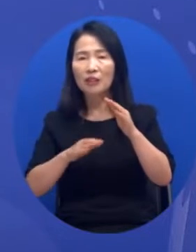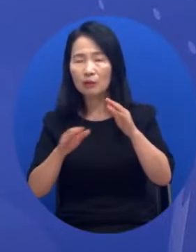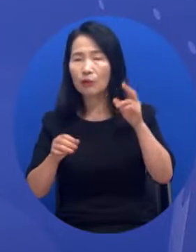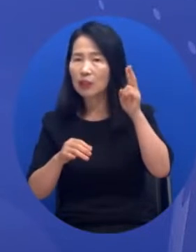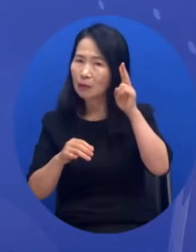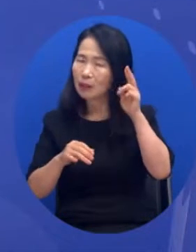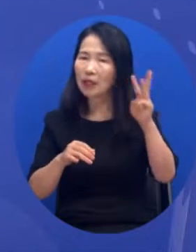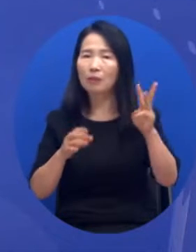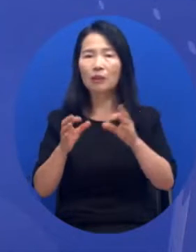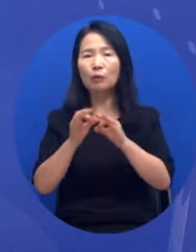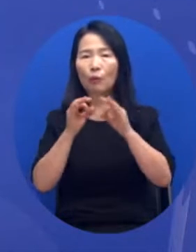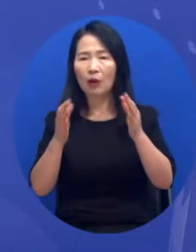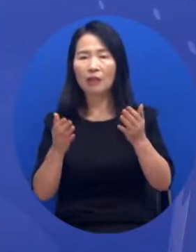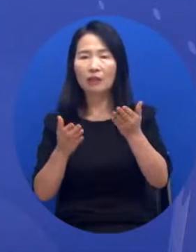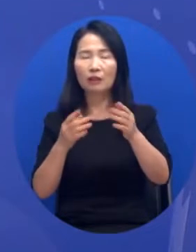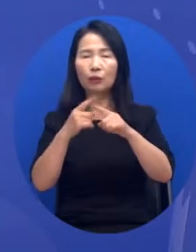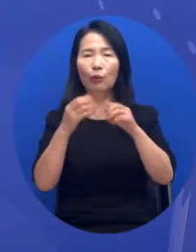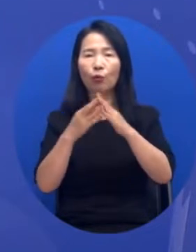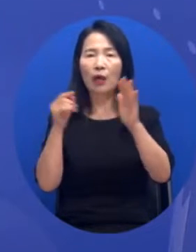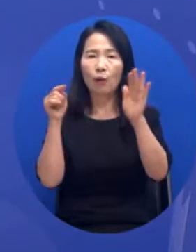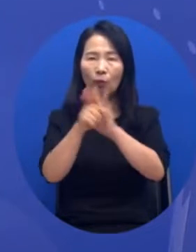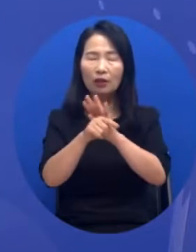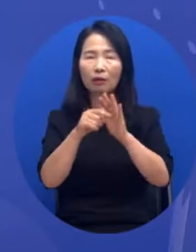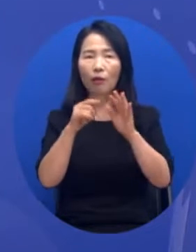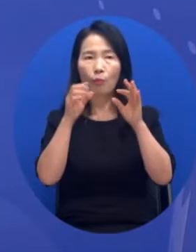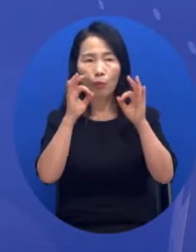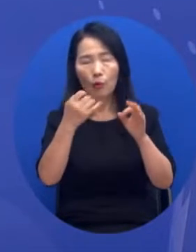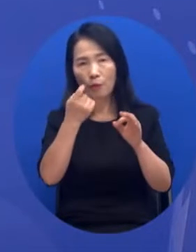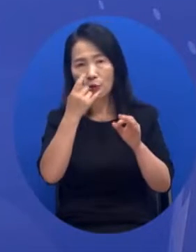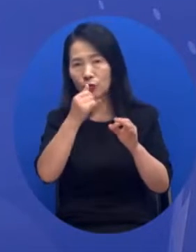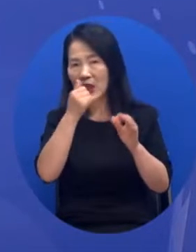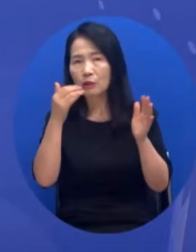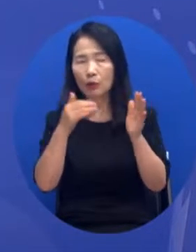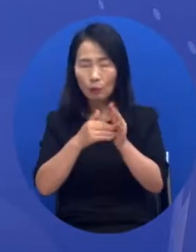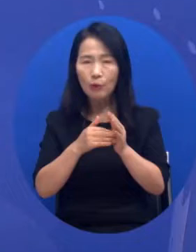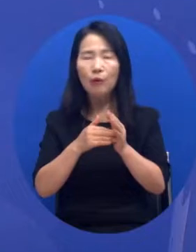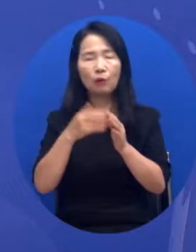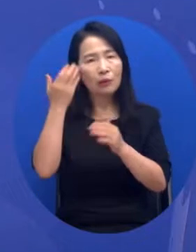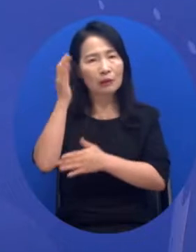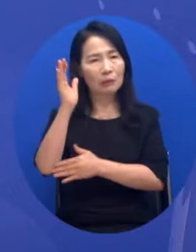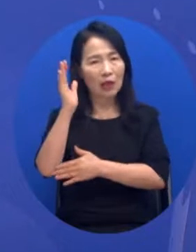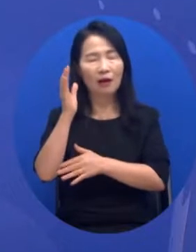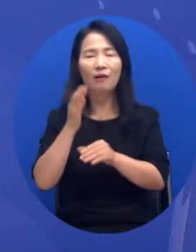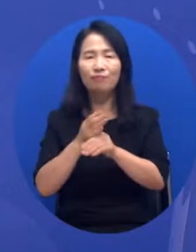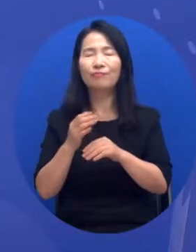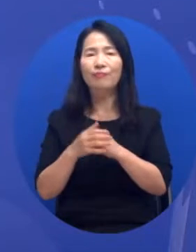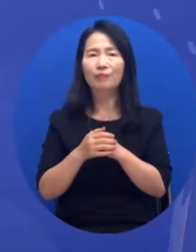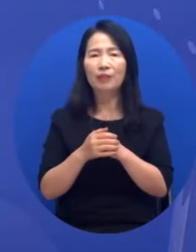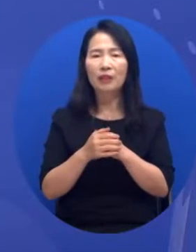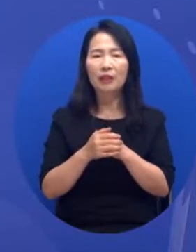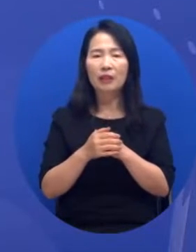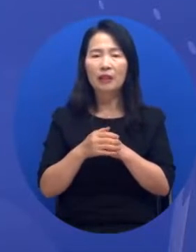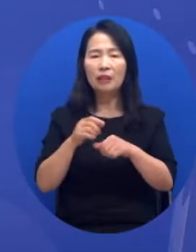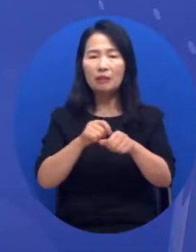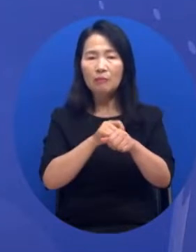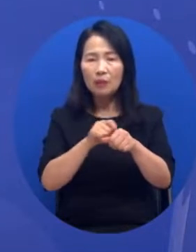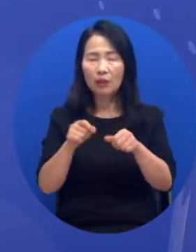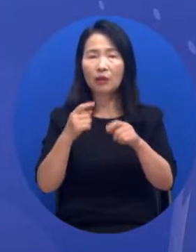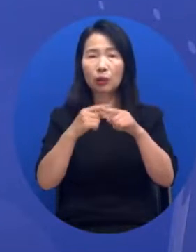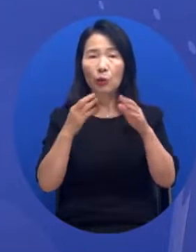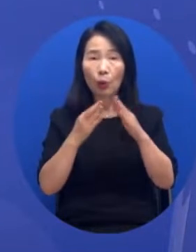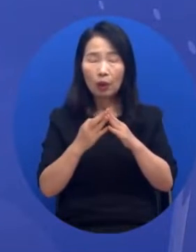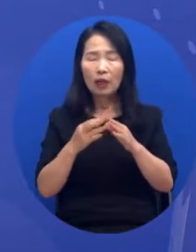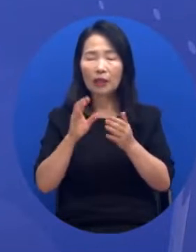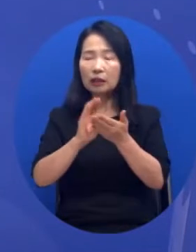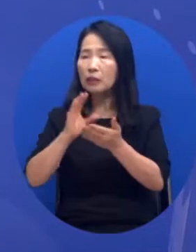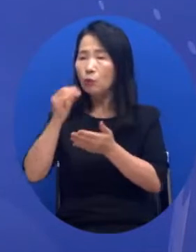동안 저희 교회를 직접 와서 보고 배울 수 있도록 저희들이 계속 지금 20년째 섬기고 있습니다. 특별히 교회는 그리스도의 몸이기